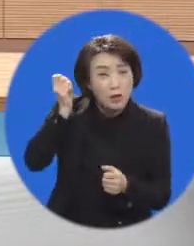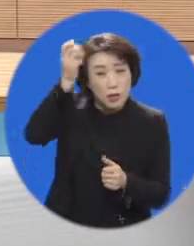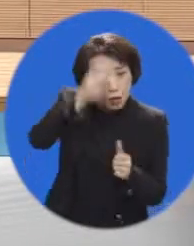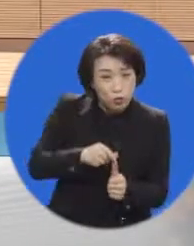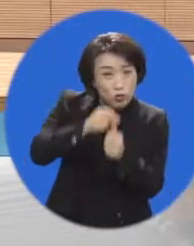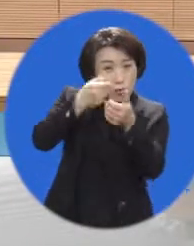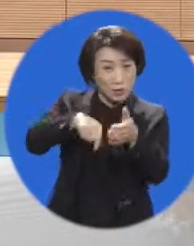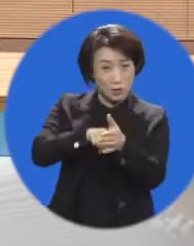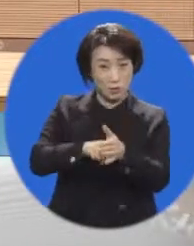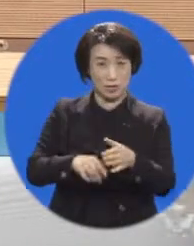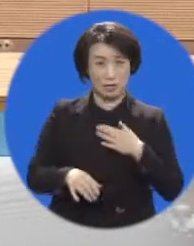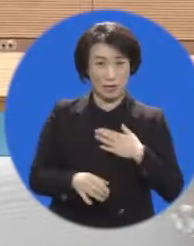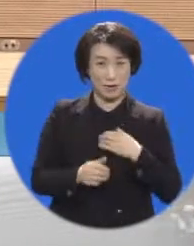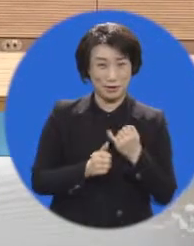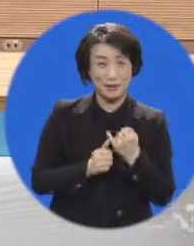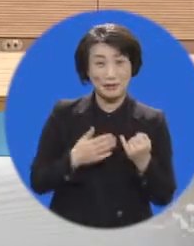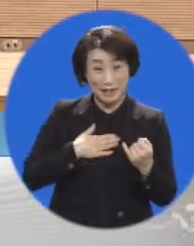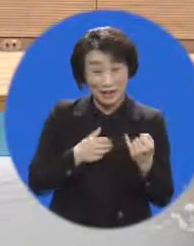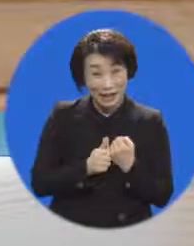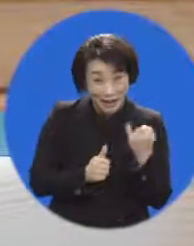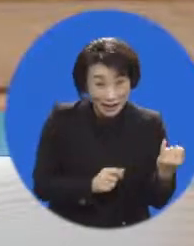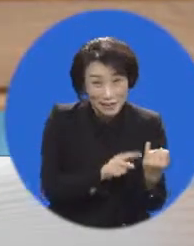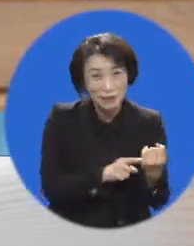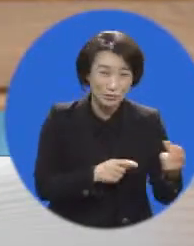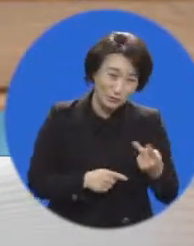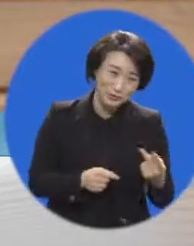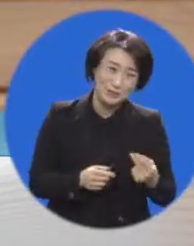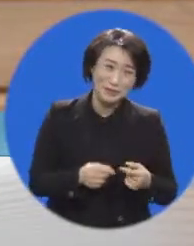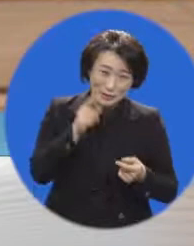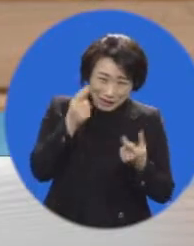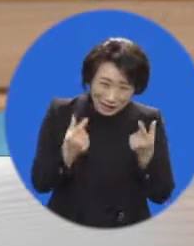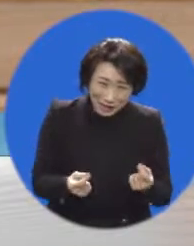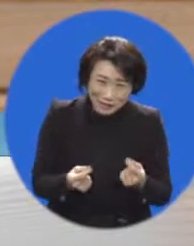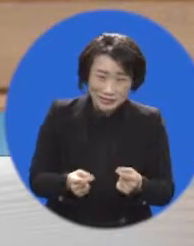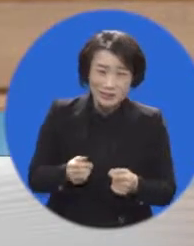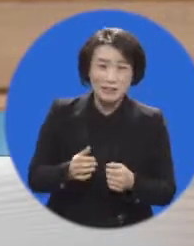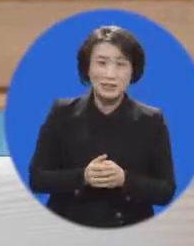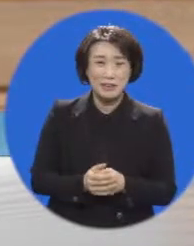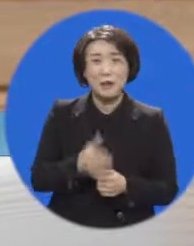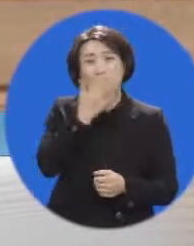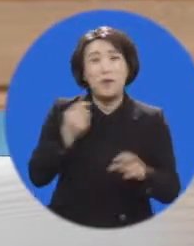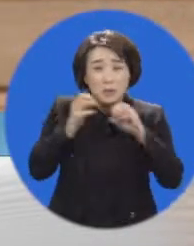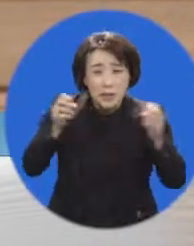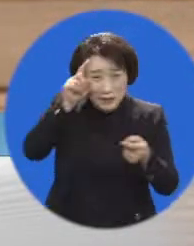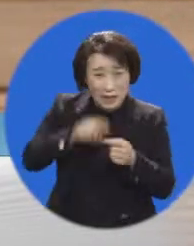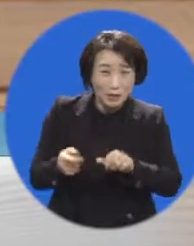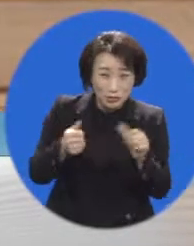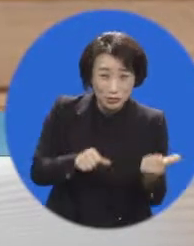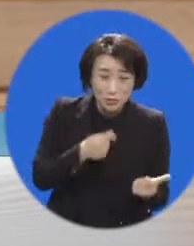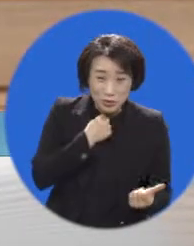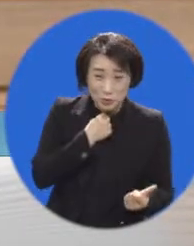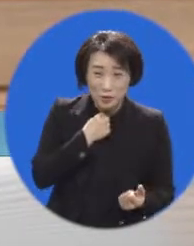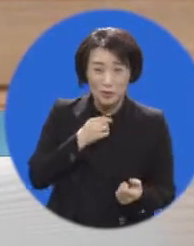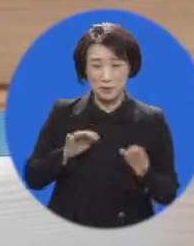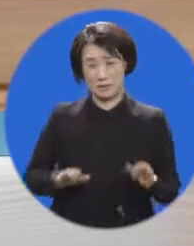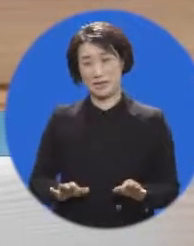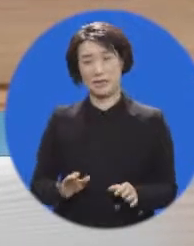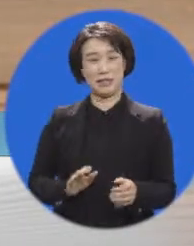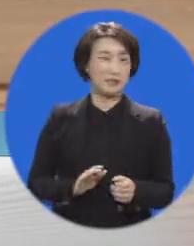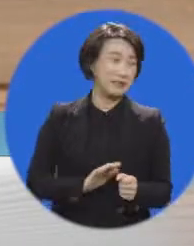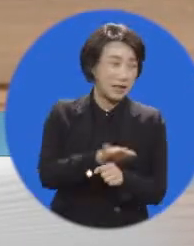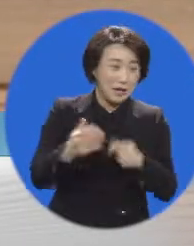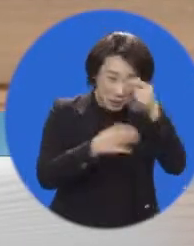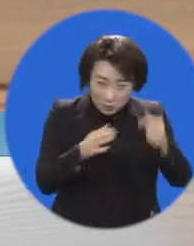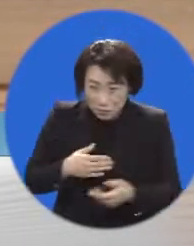우리 집사람은 그렇게 죽었으면 좋겠어. 진짜 사랑하는 성도들이요, 오늘 애절하게 전한 이 말씀을